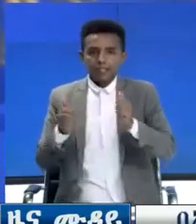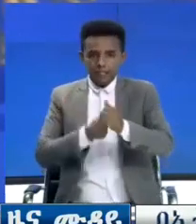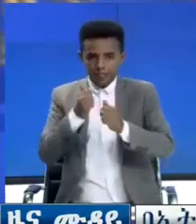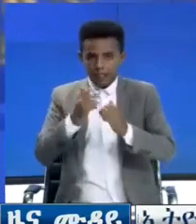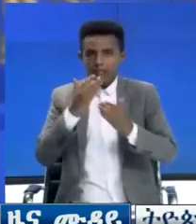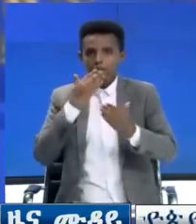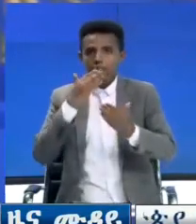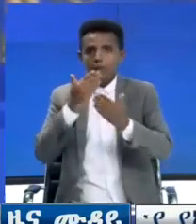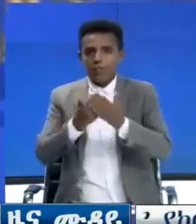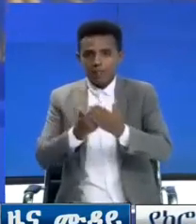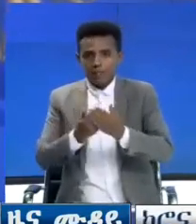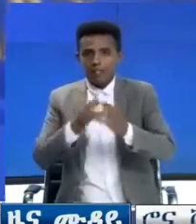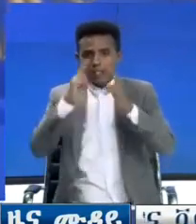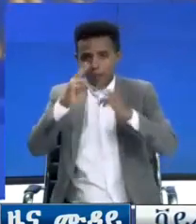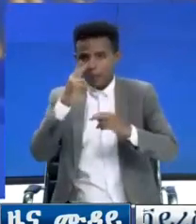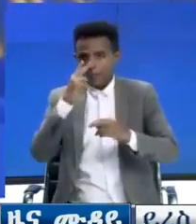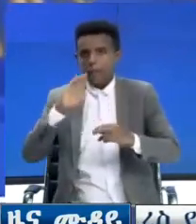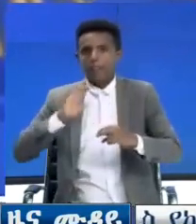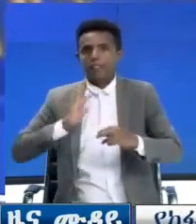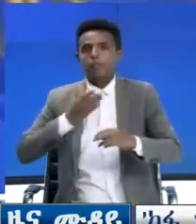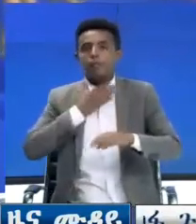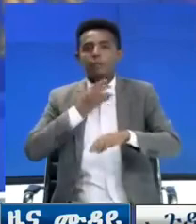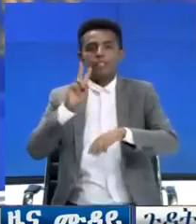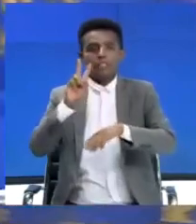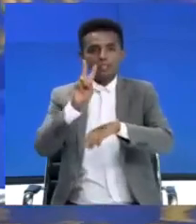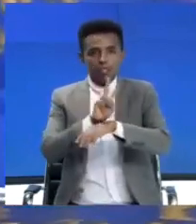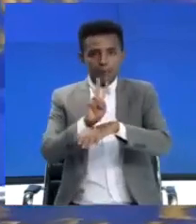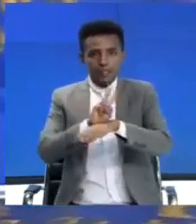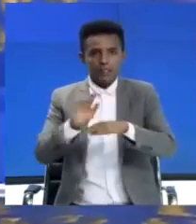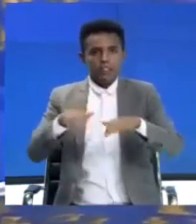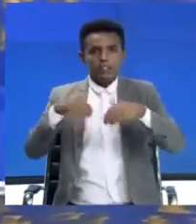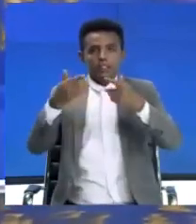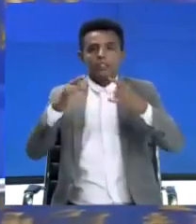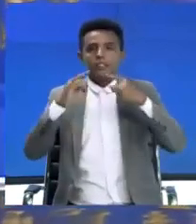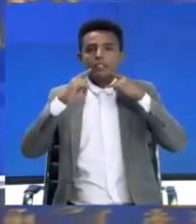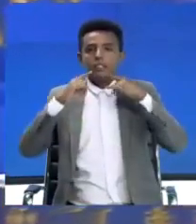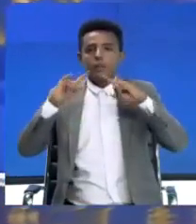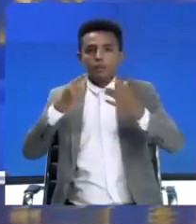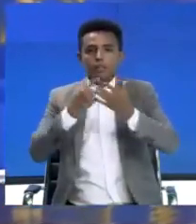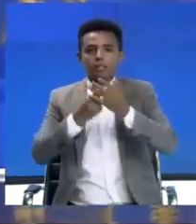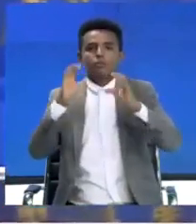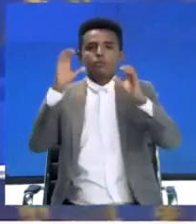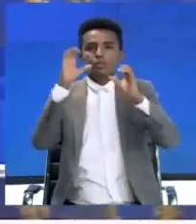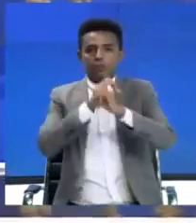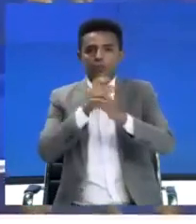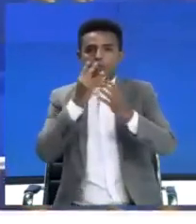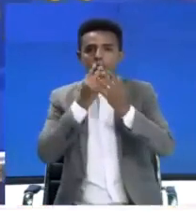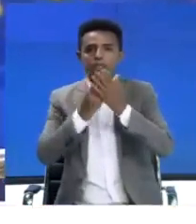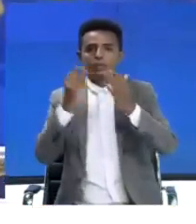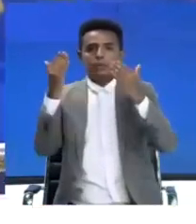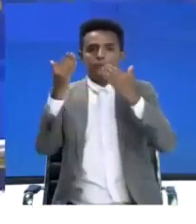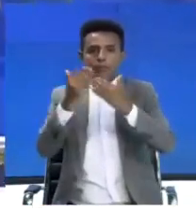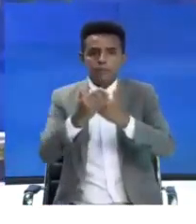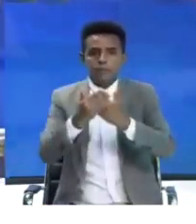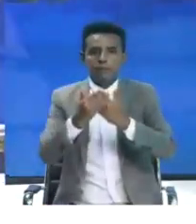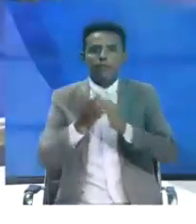ስለተከታተላችሁ እናመሰግናለን ተከብራችሁ ተመልካቾቻችን። ከአማራ ቴሌቪዥን ወደ እናንተ ሲደርስ የነበረው ዜናዎቻችን በዚህ ፈጽመናል። ጤና ይስጥልን።